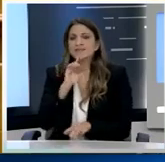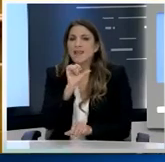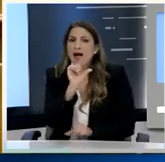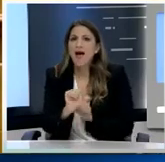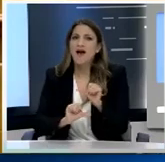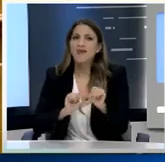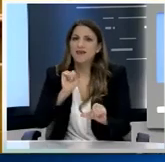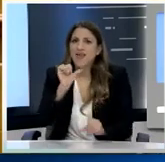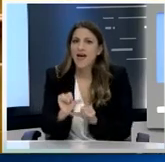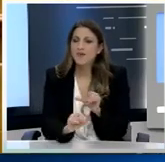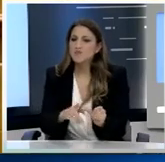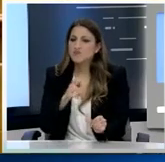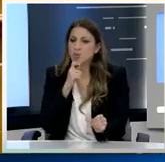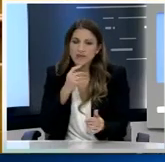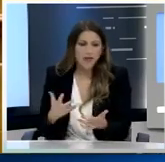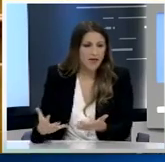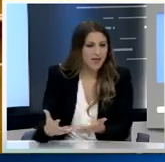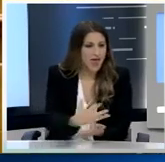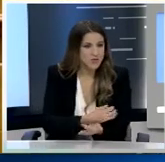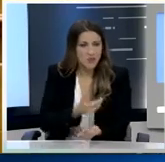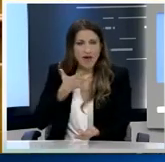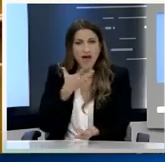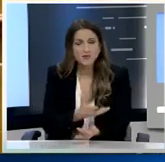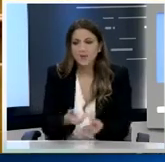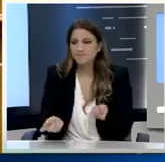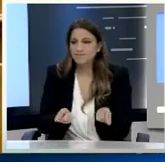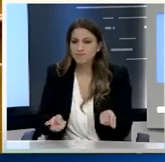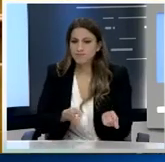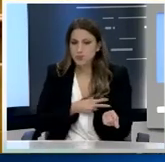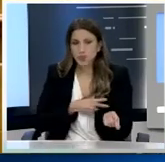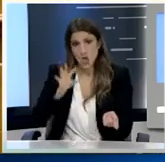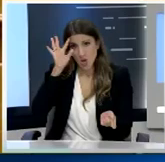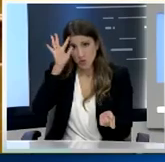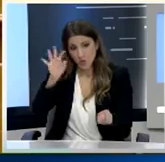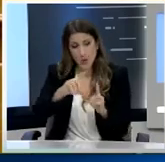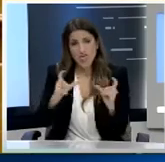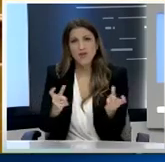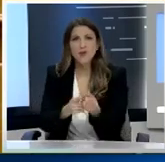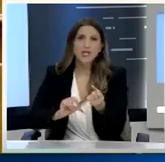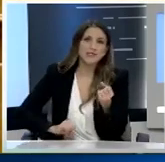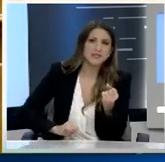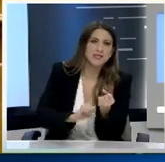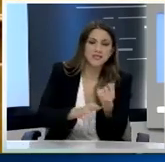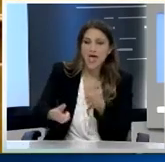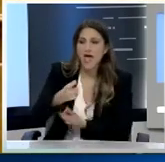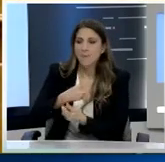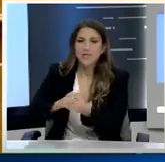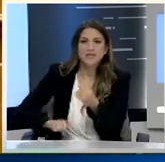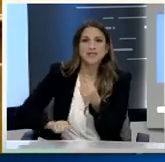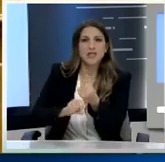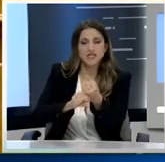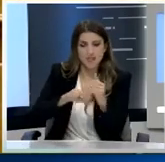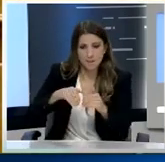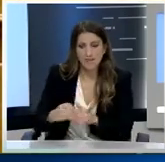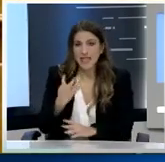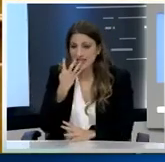μείγματος δημοσιονομικής πολιτικής, ώστε να ενισχυθεί το διαθέσιμο εισόδημα νοικοκυριών και επιχειρήσεων, με στόχο τα επόμενα